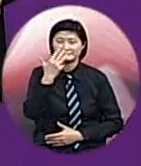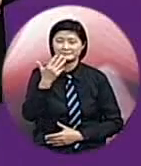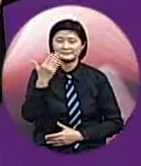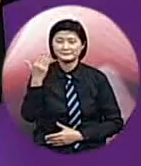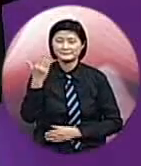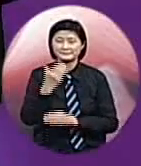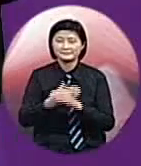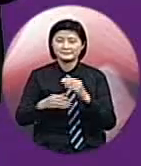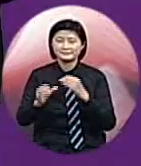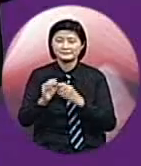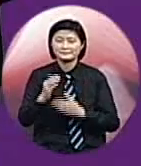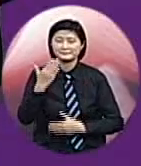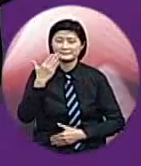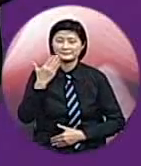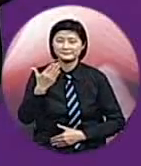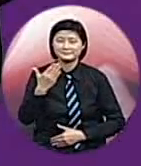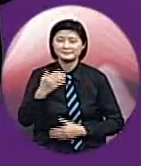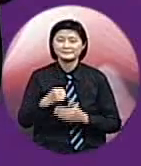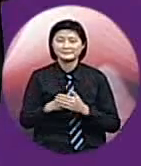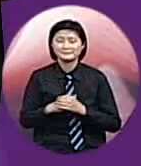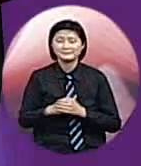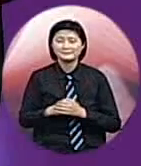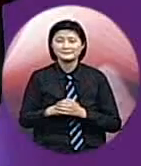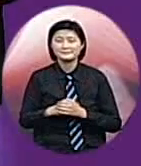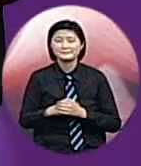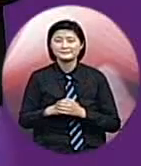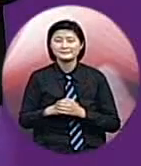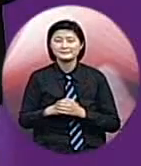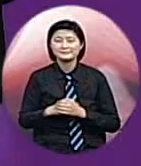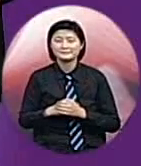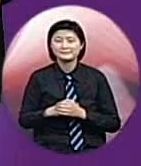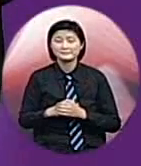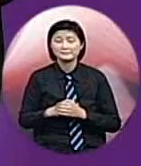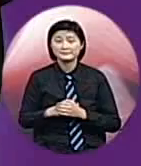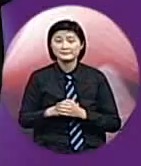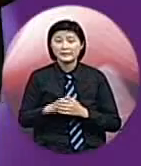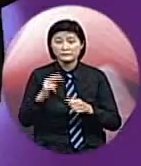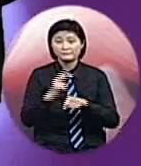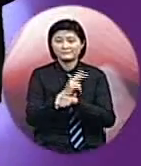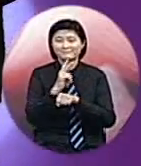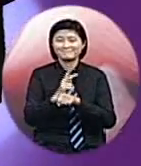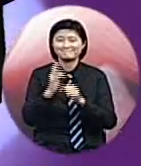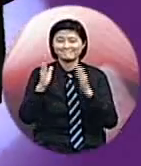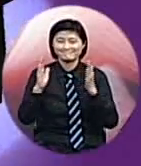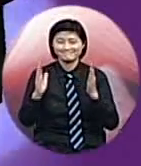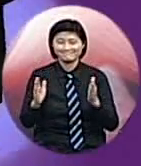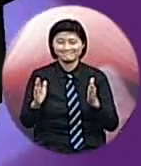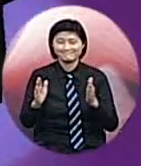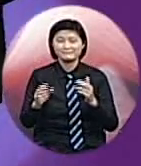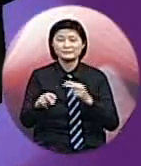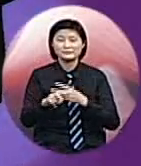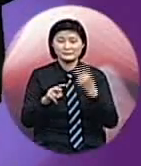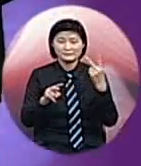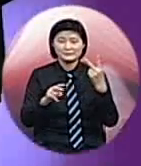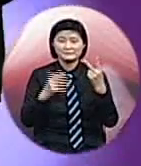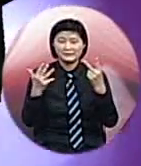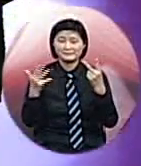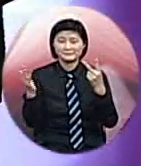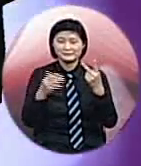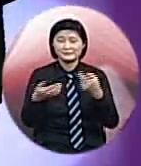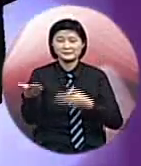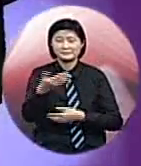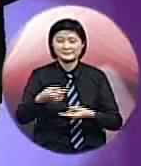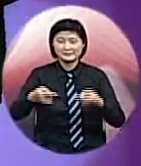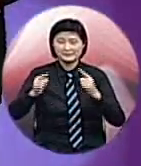8점, 8점, 9점, 보너스 9점. 자, 100분간 2시 8분부터 여러분의